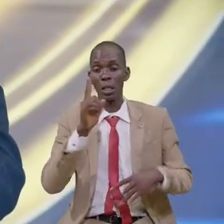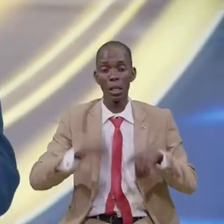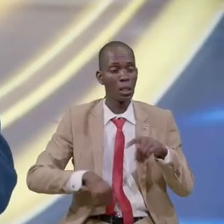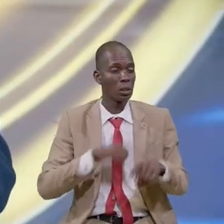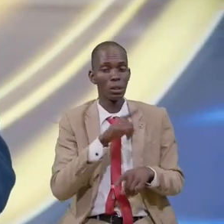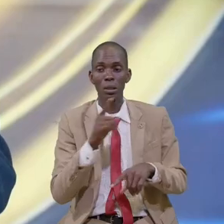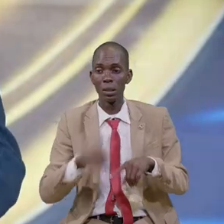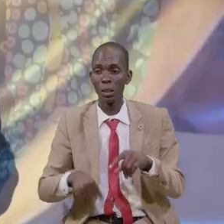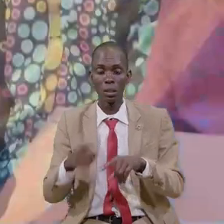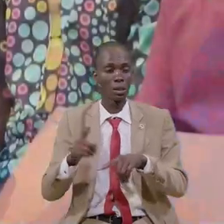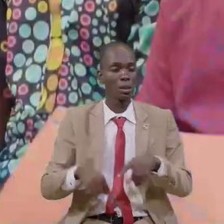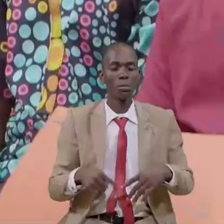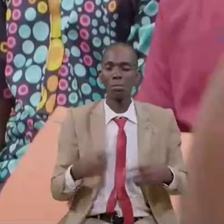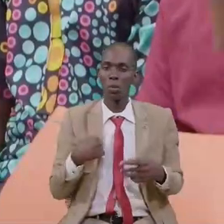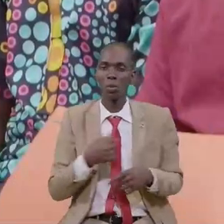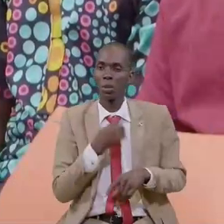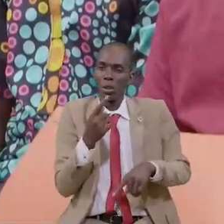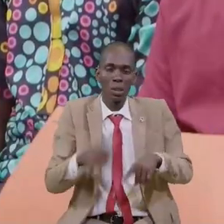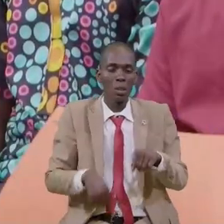À partir d'aujourd'hui, nous pouvons.